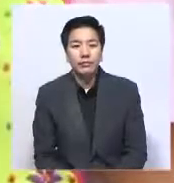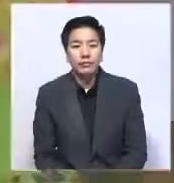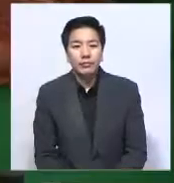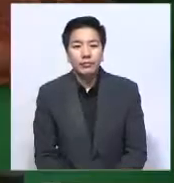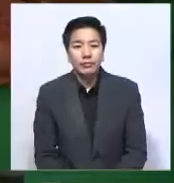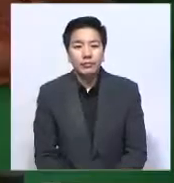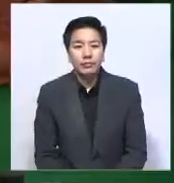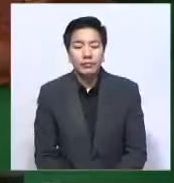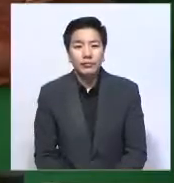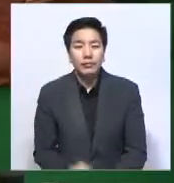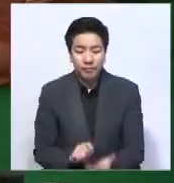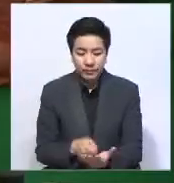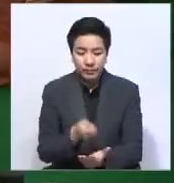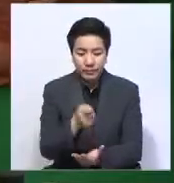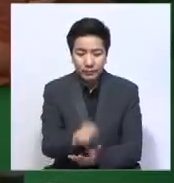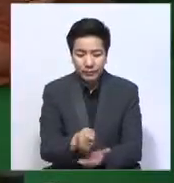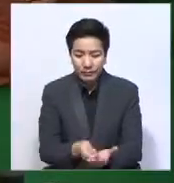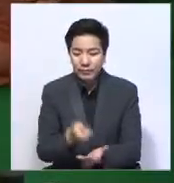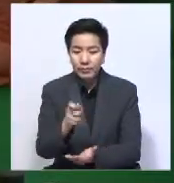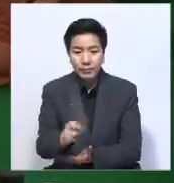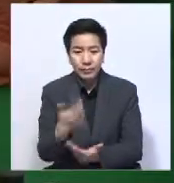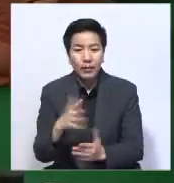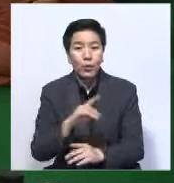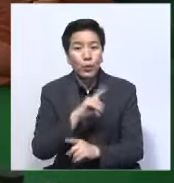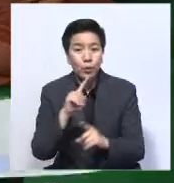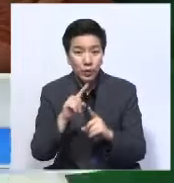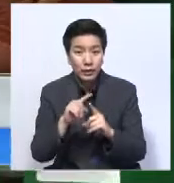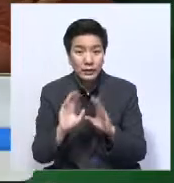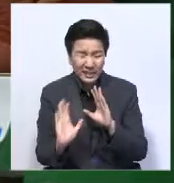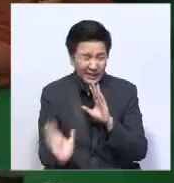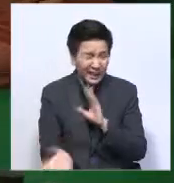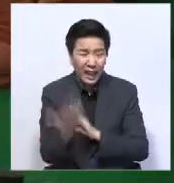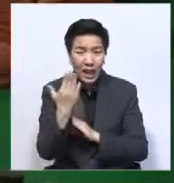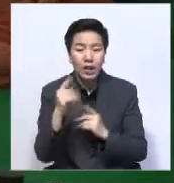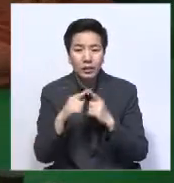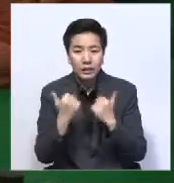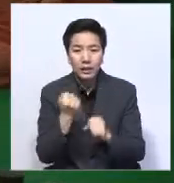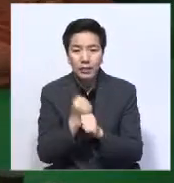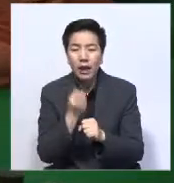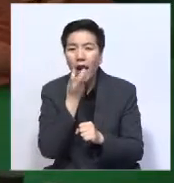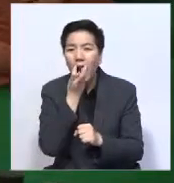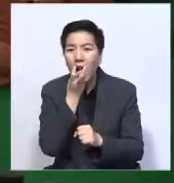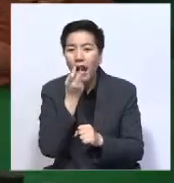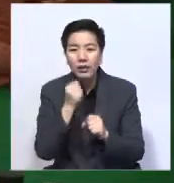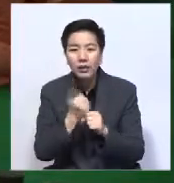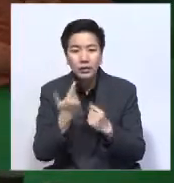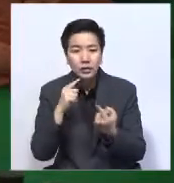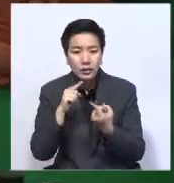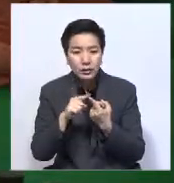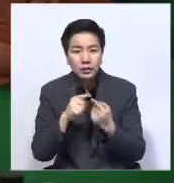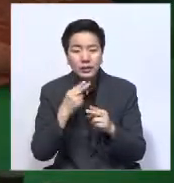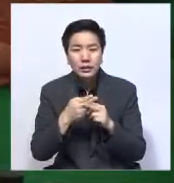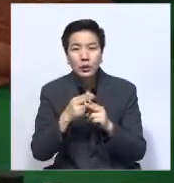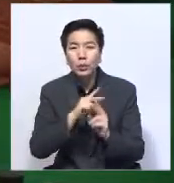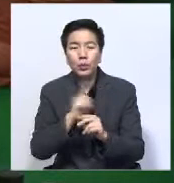ตอนเช้าใส่บาตรทำบุญใส่บาตรวันที่7ตอนเช้ามืดนะเขาจะหุงข้าวสงกรานต์บังสงกรานต์เขาเรียกบังส